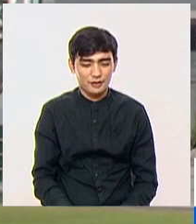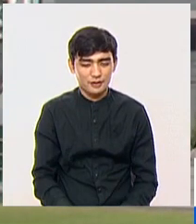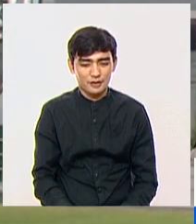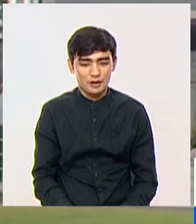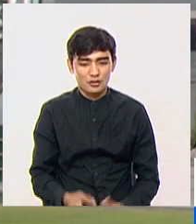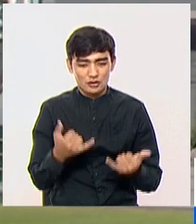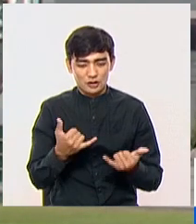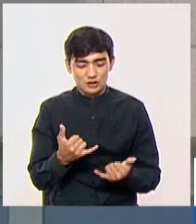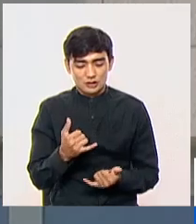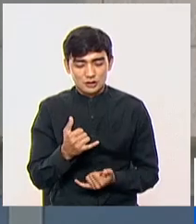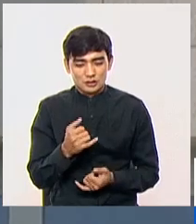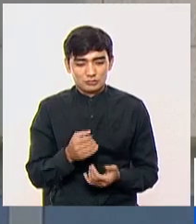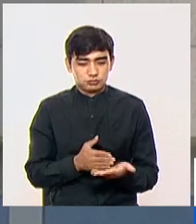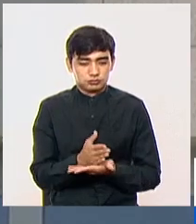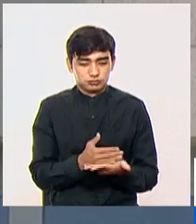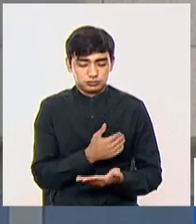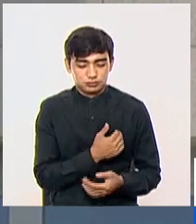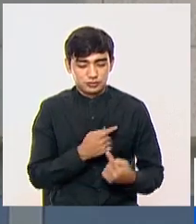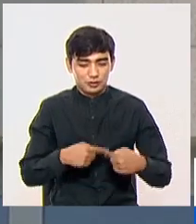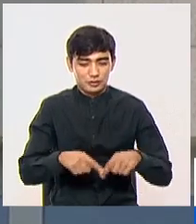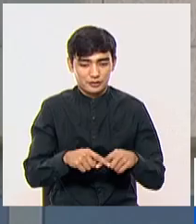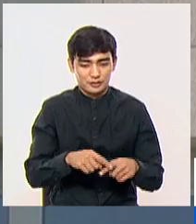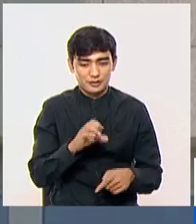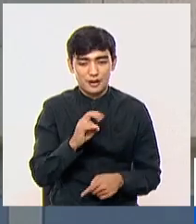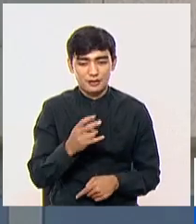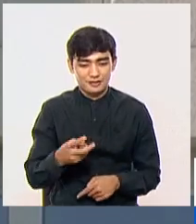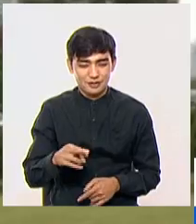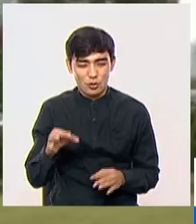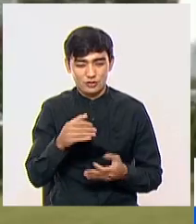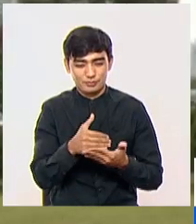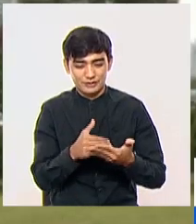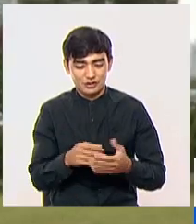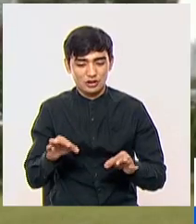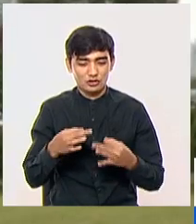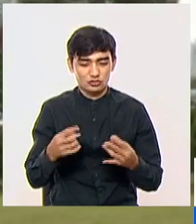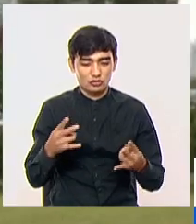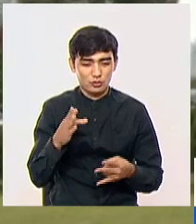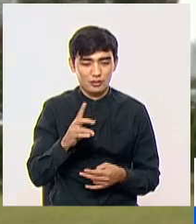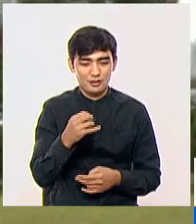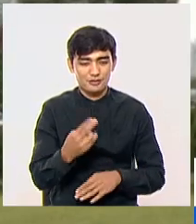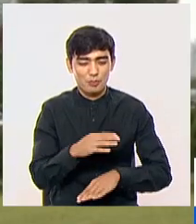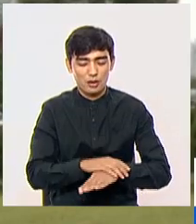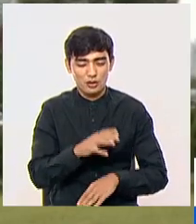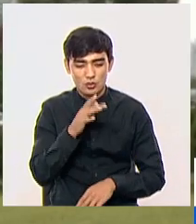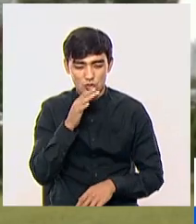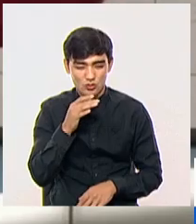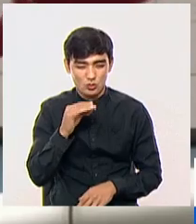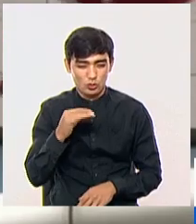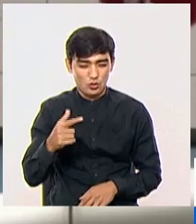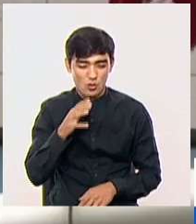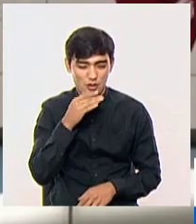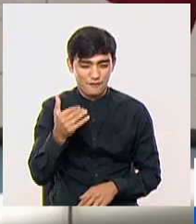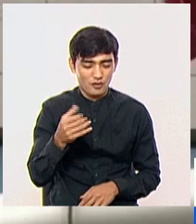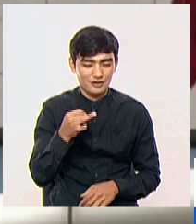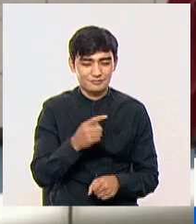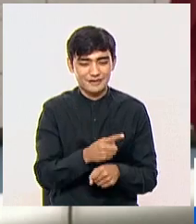Теперь, чтобы вести валютные операции с организациями из санкционного списка, требуется разрешение Нацбанка Южной Кореи. Новые ограничения